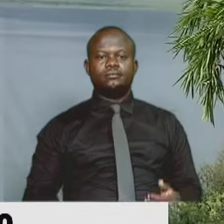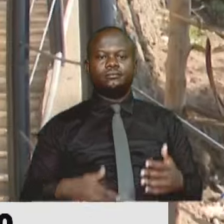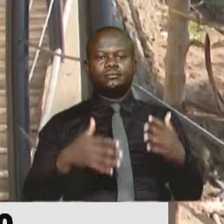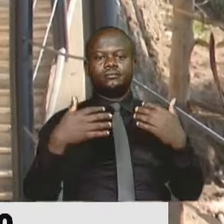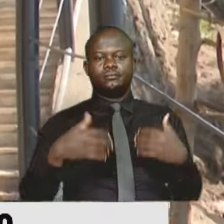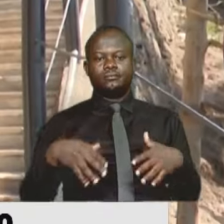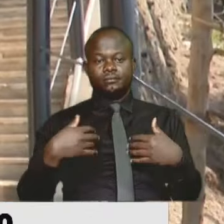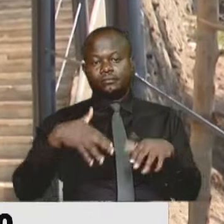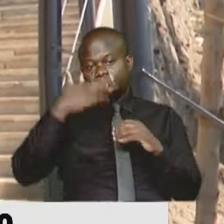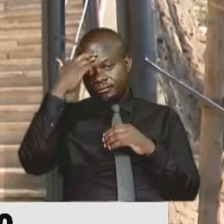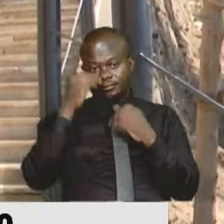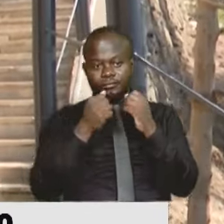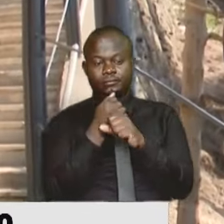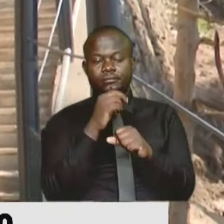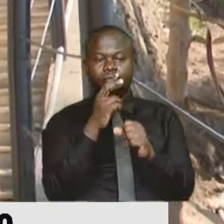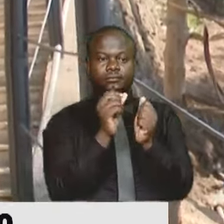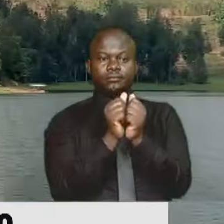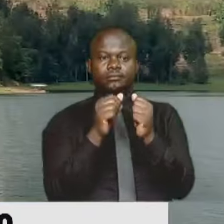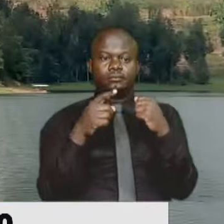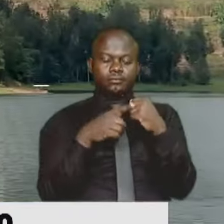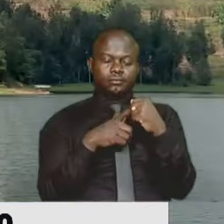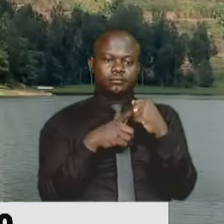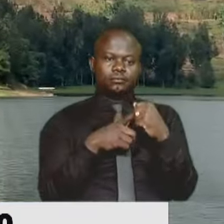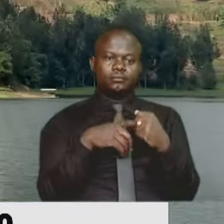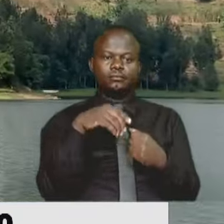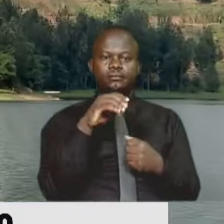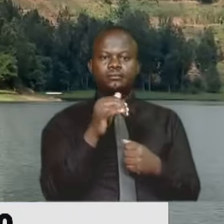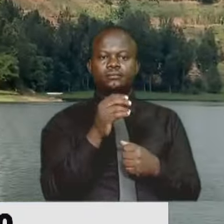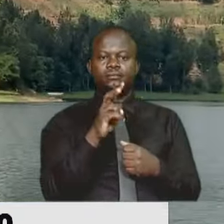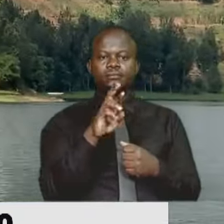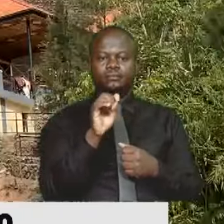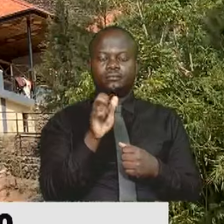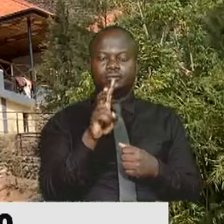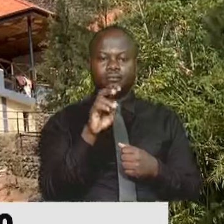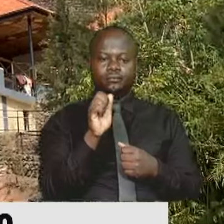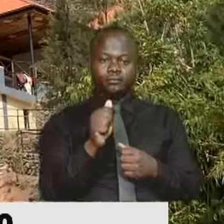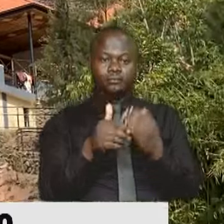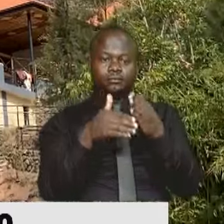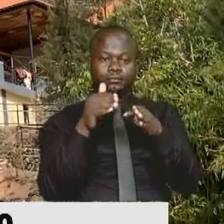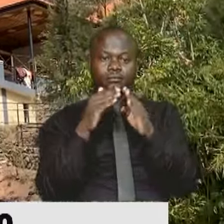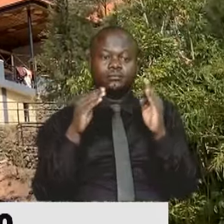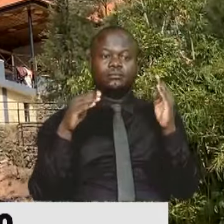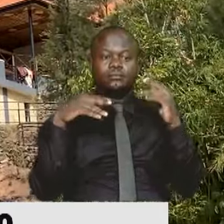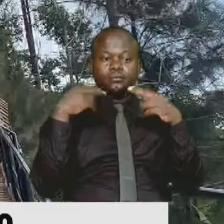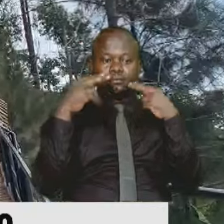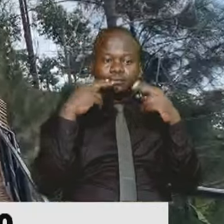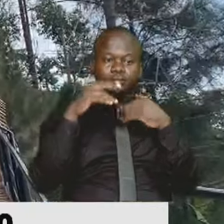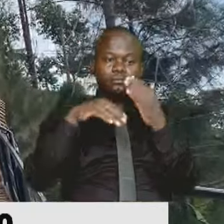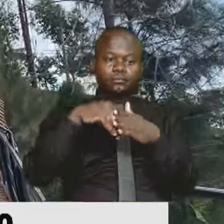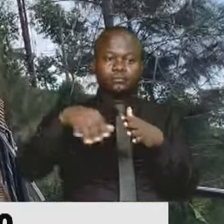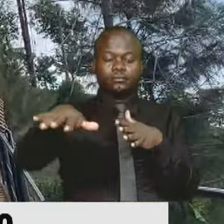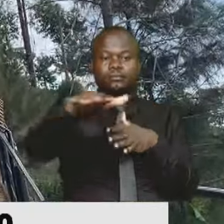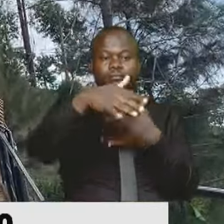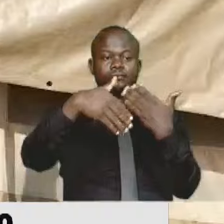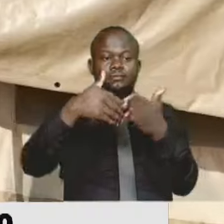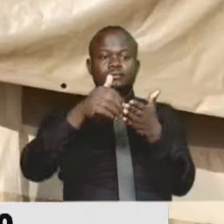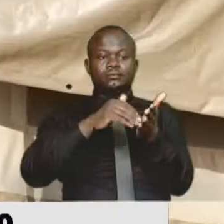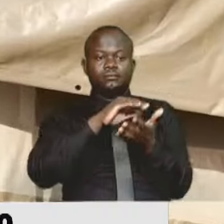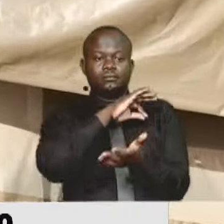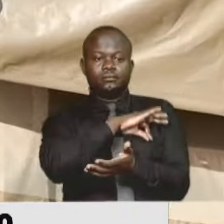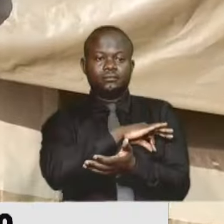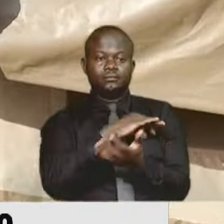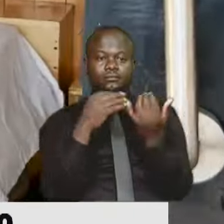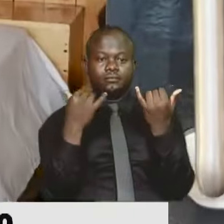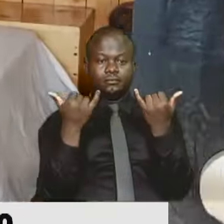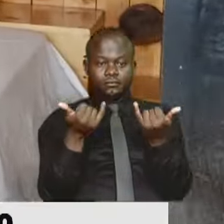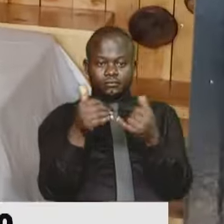niryo ryatumye mu mwaka wa 2016 hafasha Imana Gerive uhavuka yubaka hoteli ku nkengero z'ikiyaga cya Ruhondo ndetse iramwungura. None